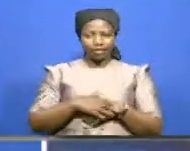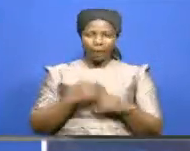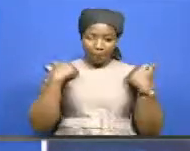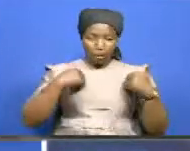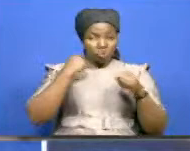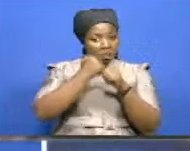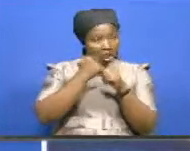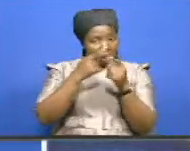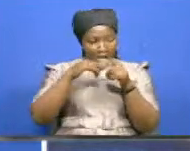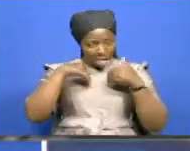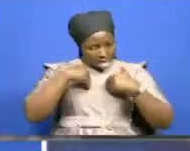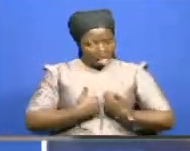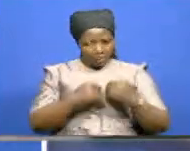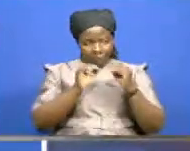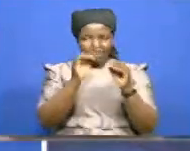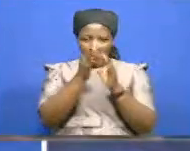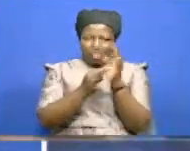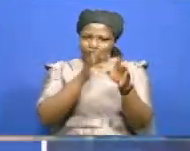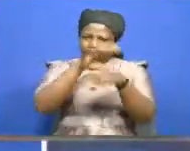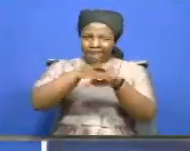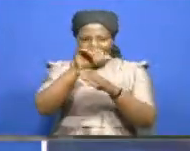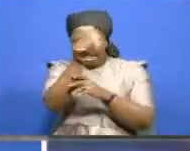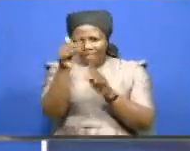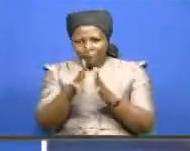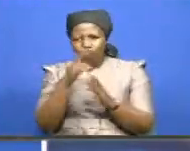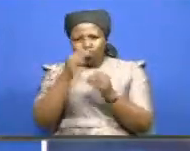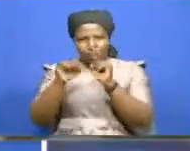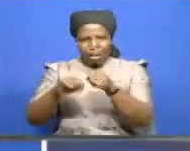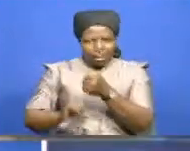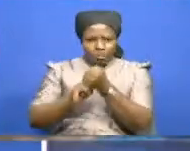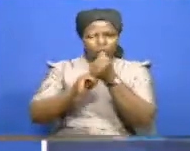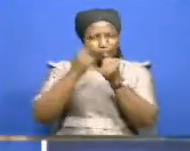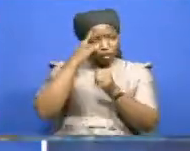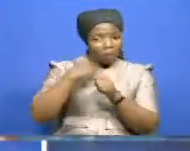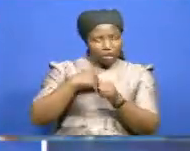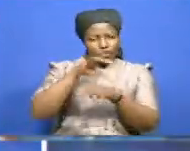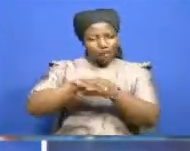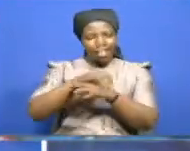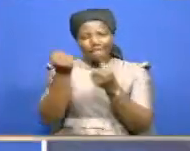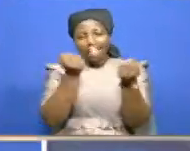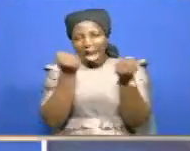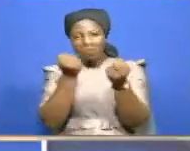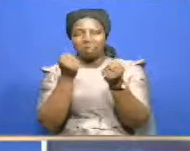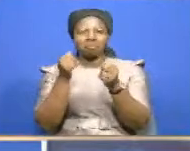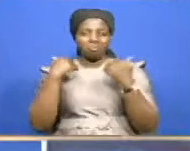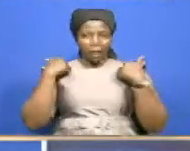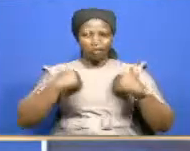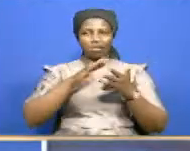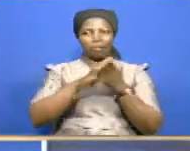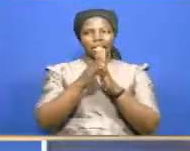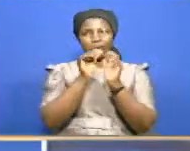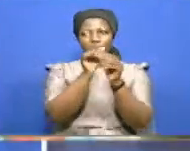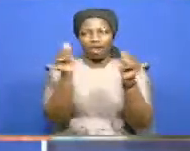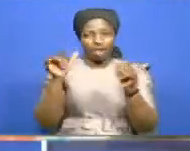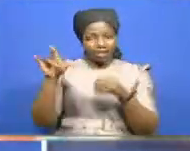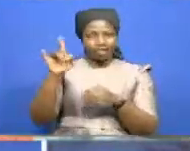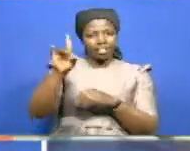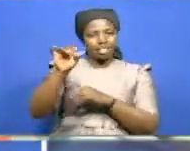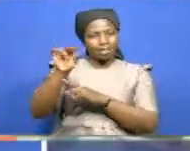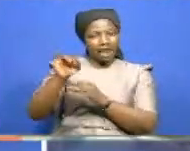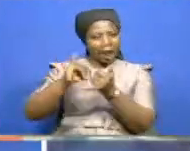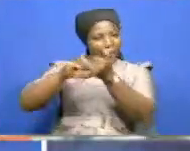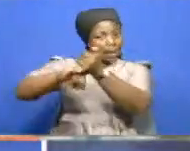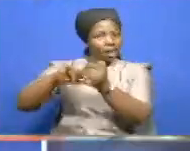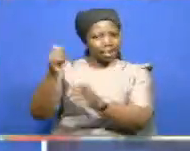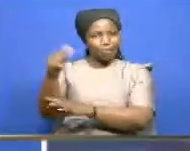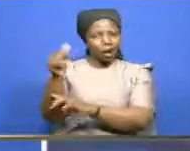nikipata hata mwenye atanisupport kuniinua kidogo na nipate gari ya kazi, naona itakuwa sawa. Dan is not married yet, but is